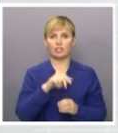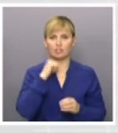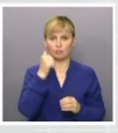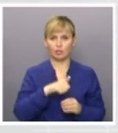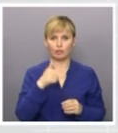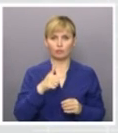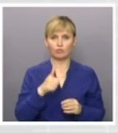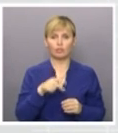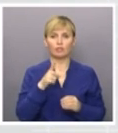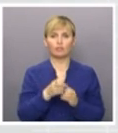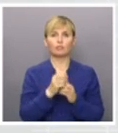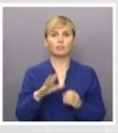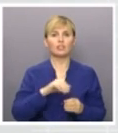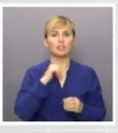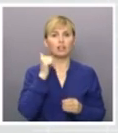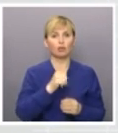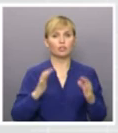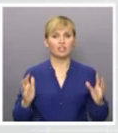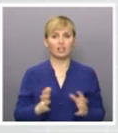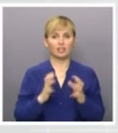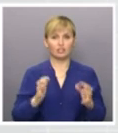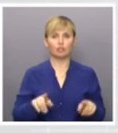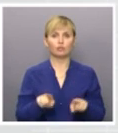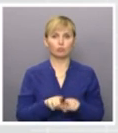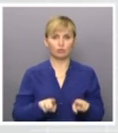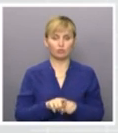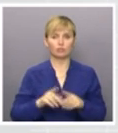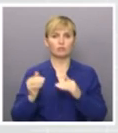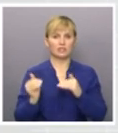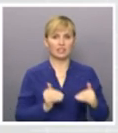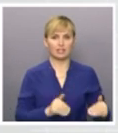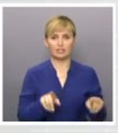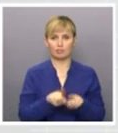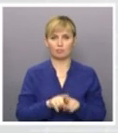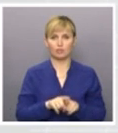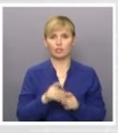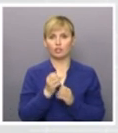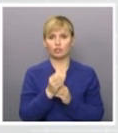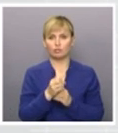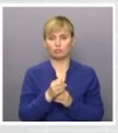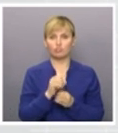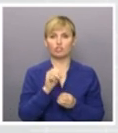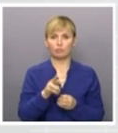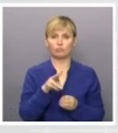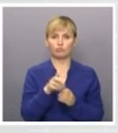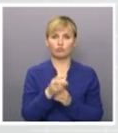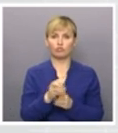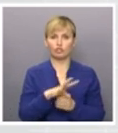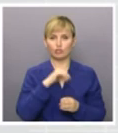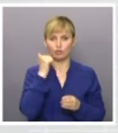10,9%. 2015 год сохранил негативную тенденцию и показал сокращение против 2014 года на